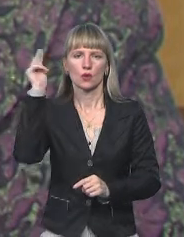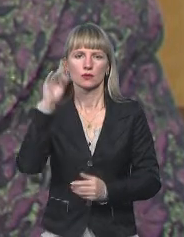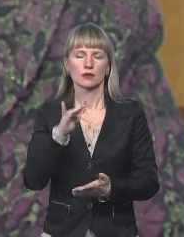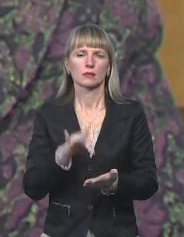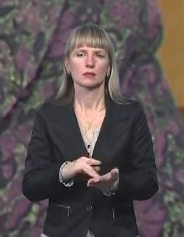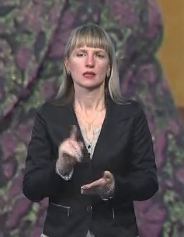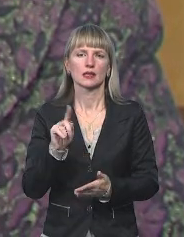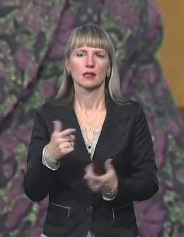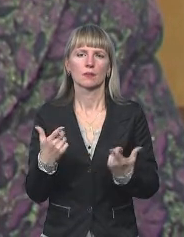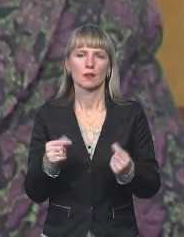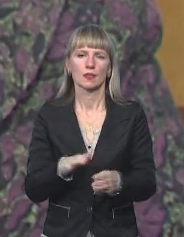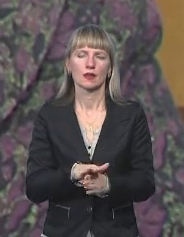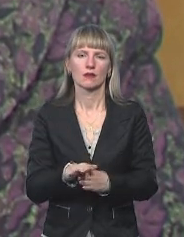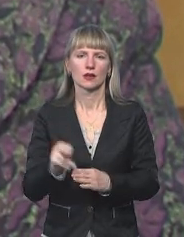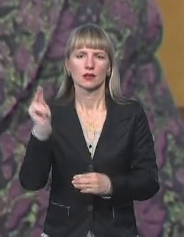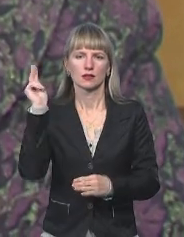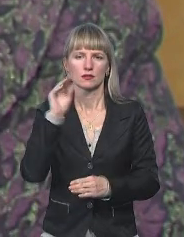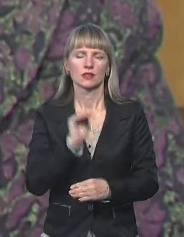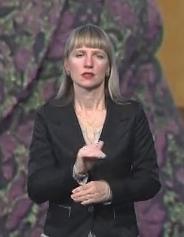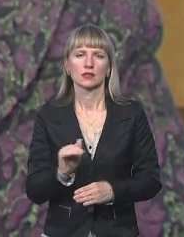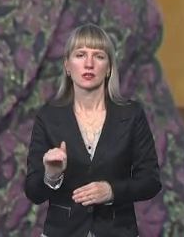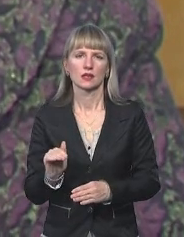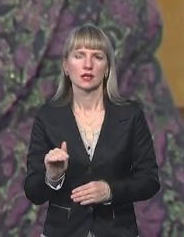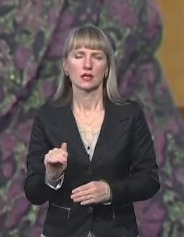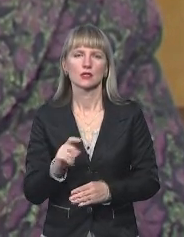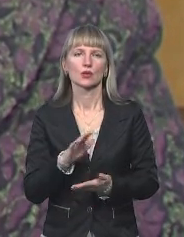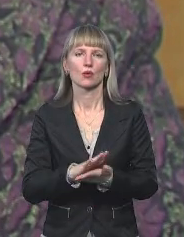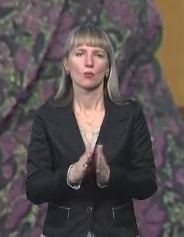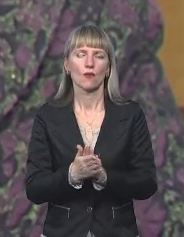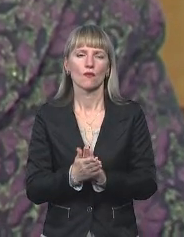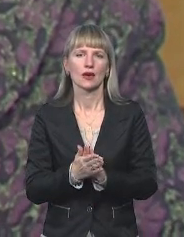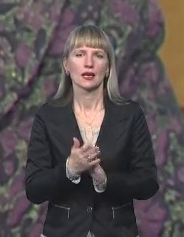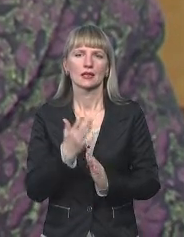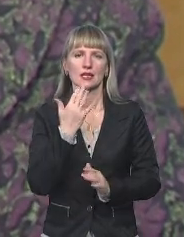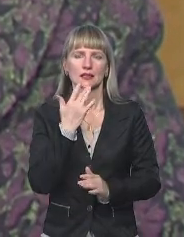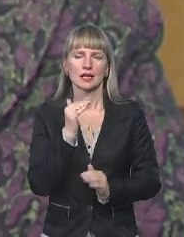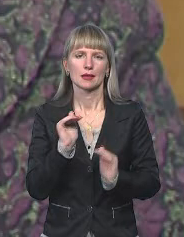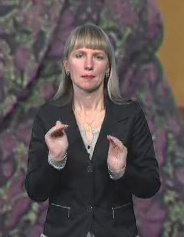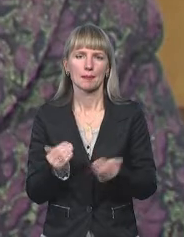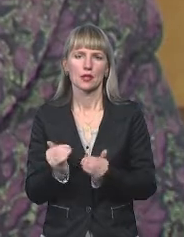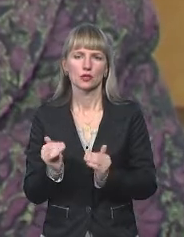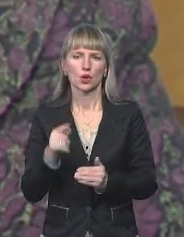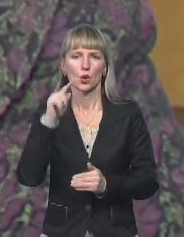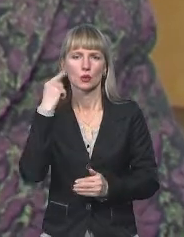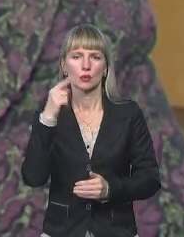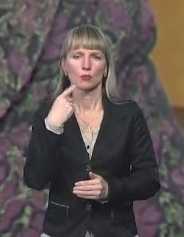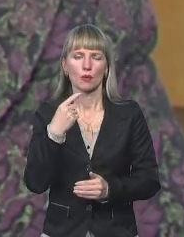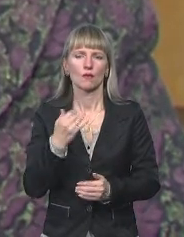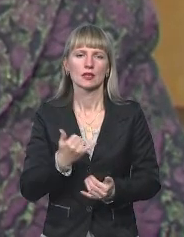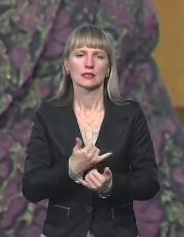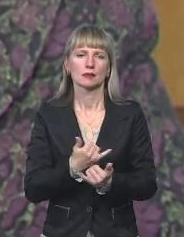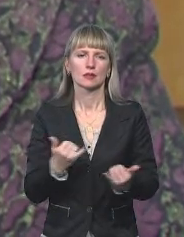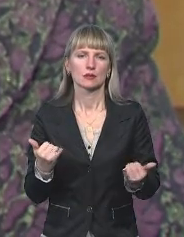де здійснюється навчання дітей з мовою національних меншин, тобто російською мовою,